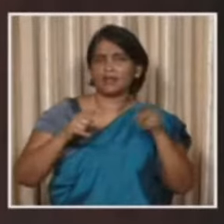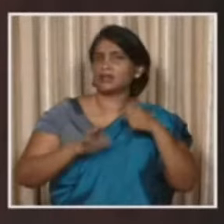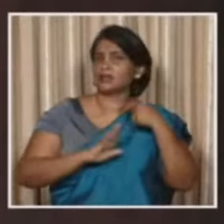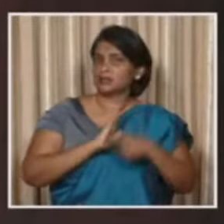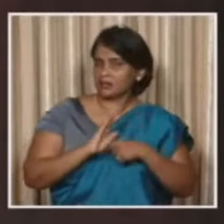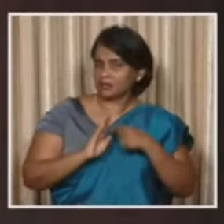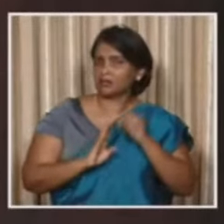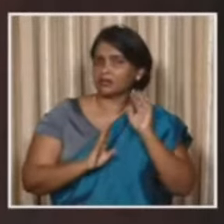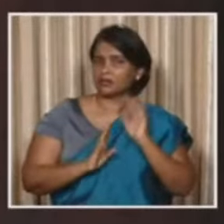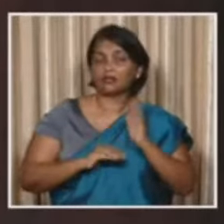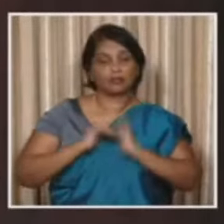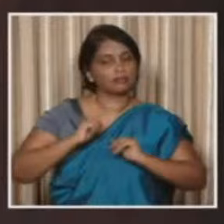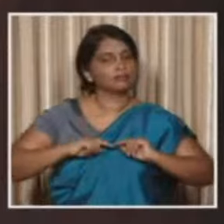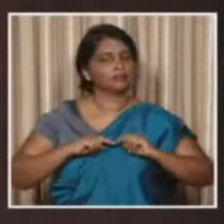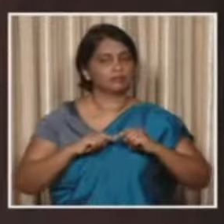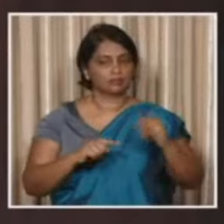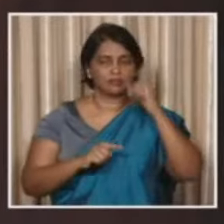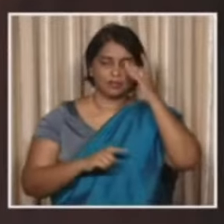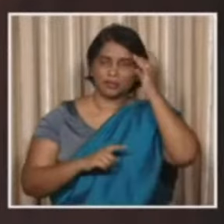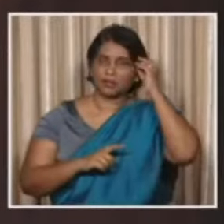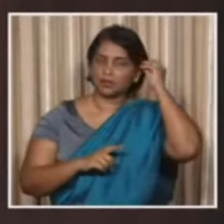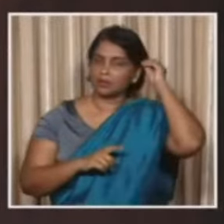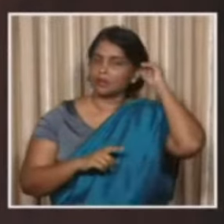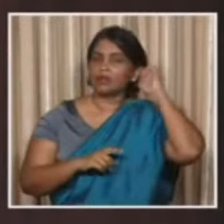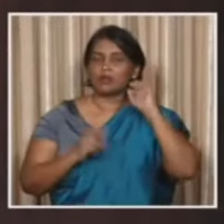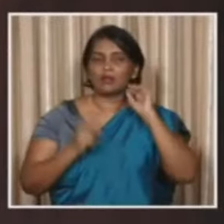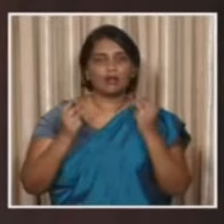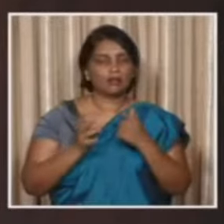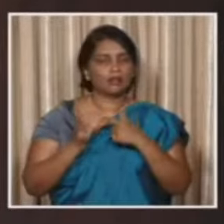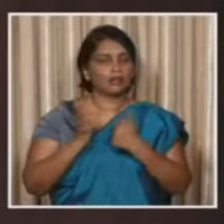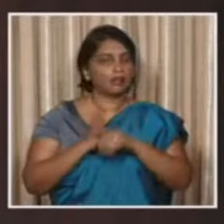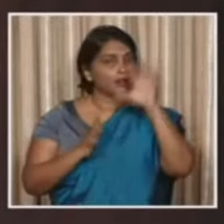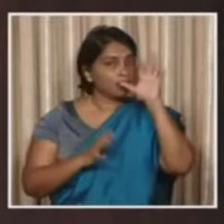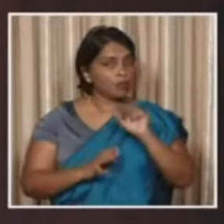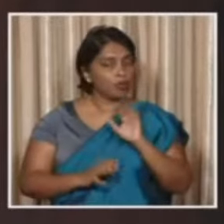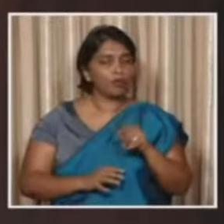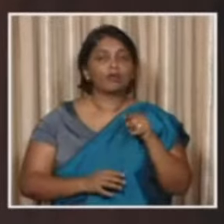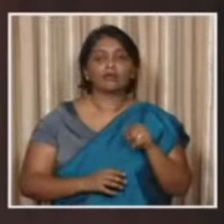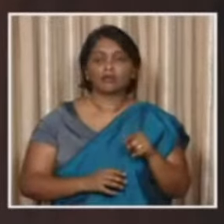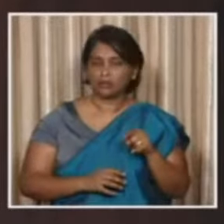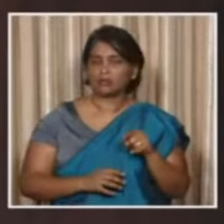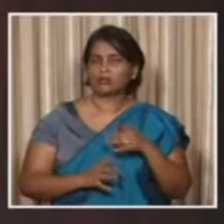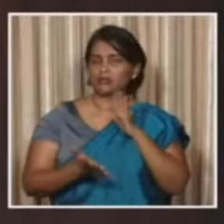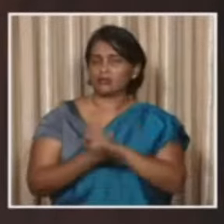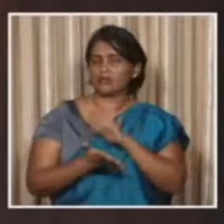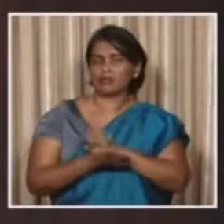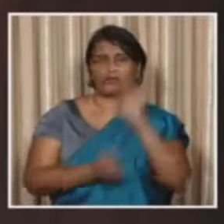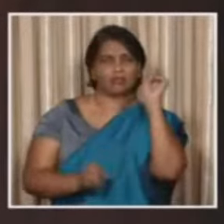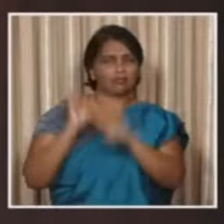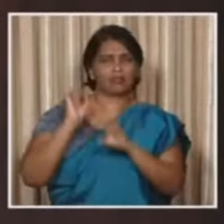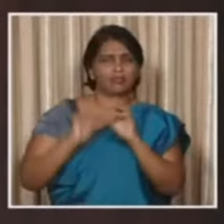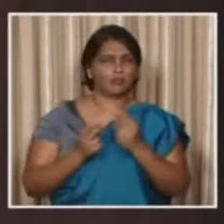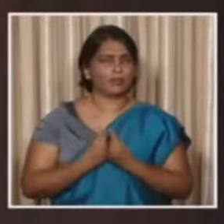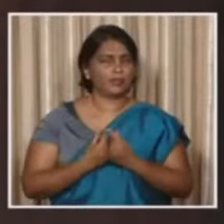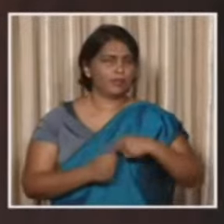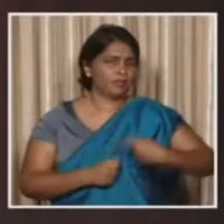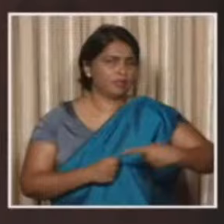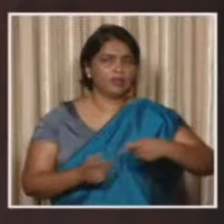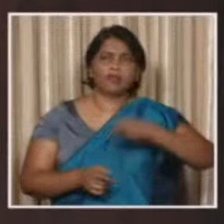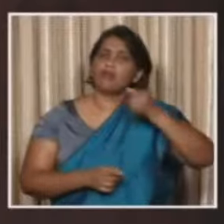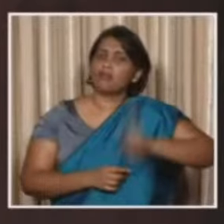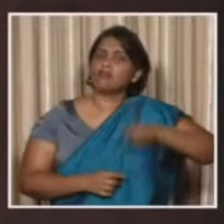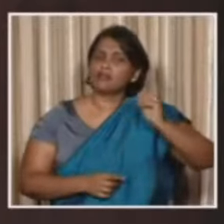තියෙන ක්‍රමවේදයක් තියෙනවා. හදිසිය තමුන්නාසයට පරත් ගේන්න ඕනේ කියලා මේක අර අච්චු ගාලා දානවා වගේ දවස් ගානේ පරත් ගියලා සම්මත